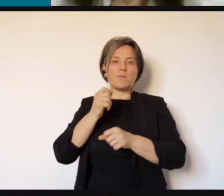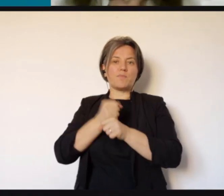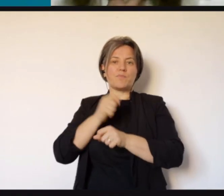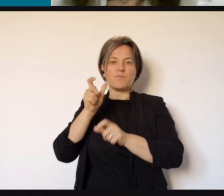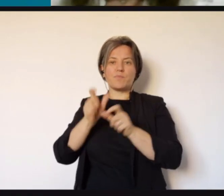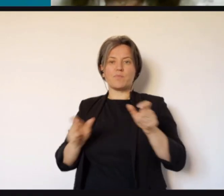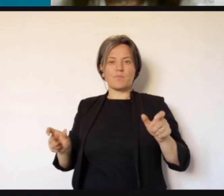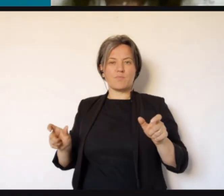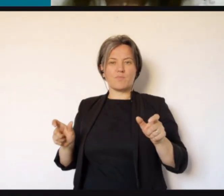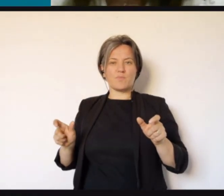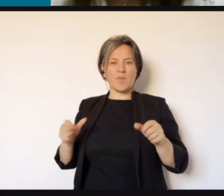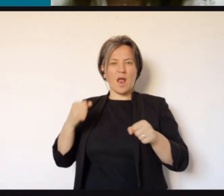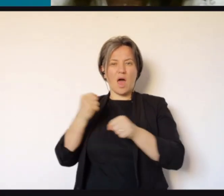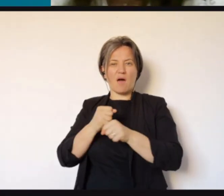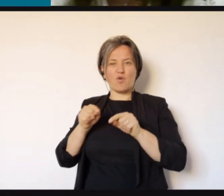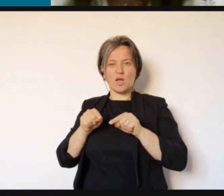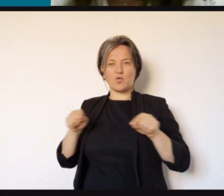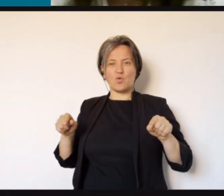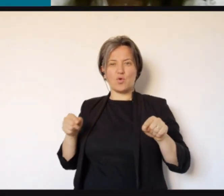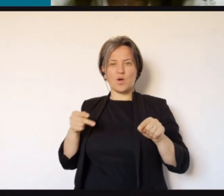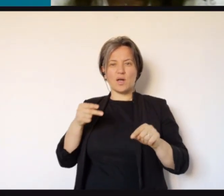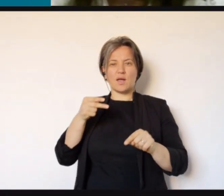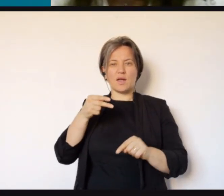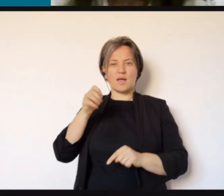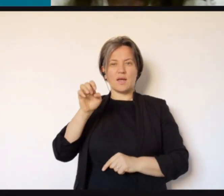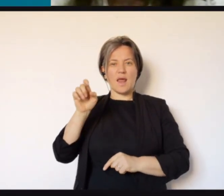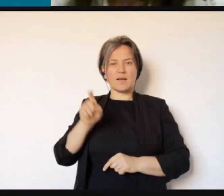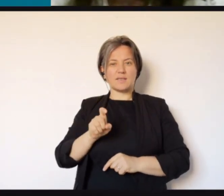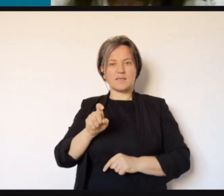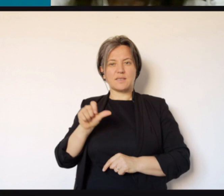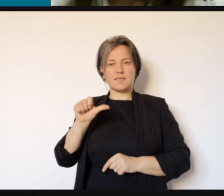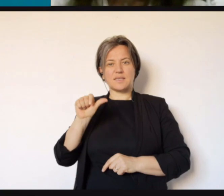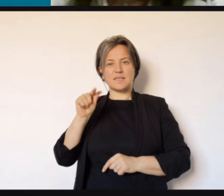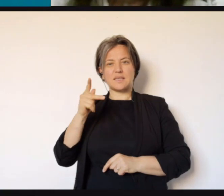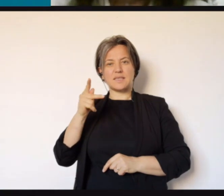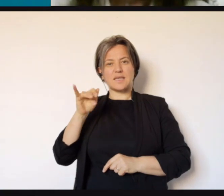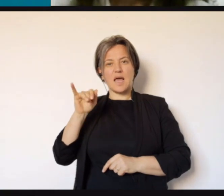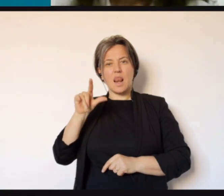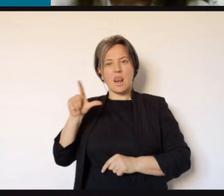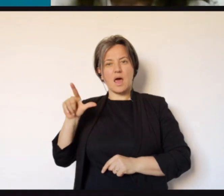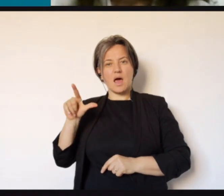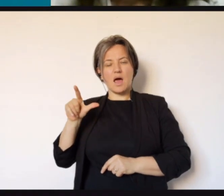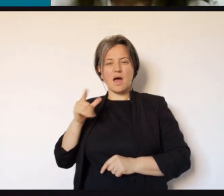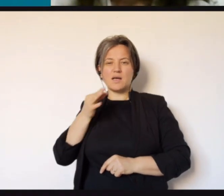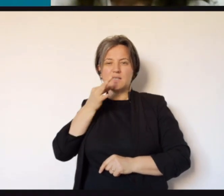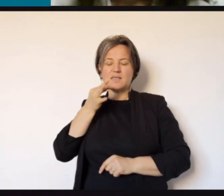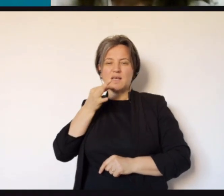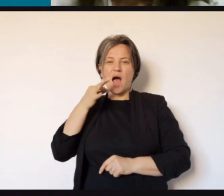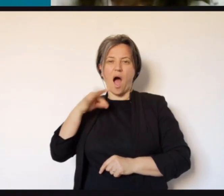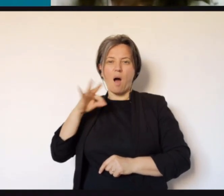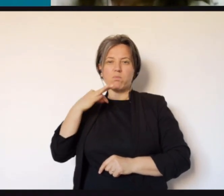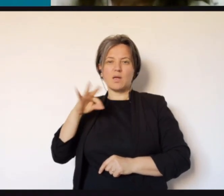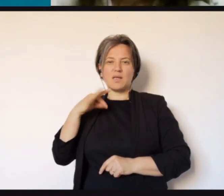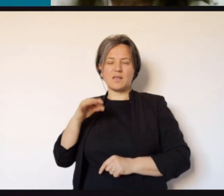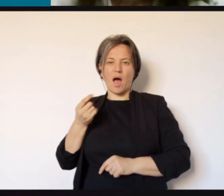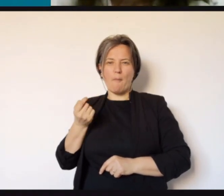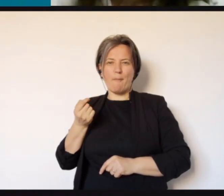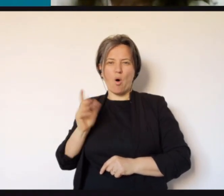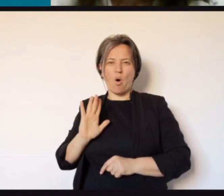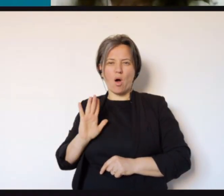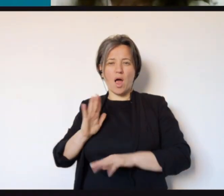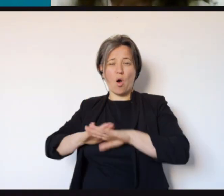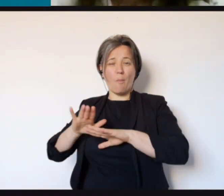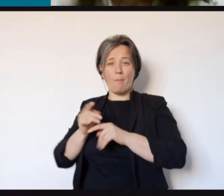lavoratori, quelli che vengono chiamati less skill, cioè quelli con poche abilità e poche